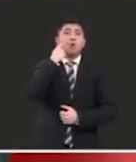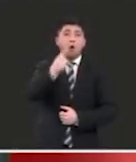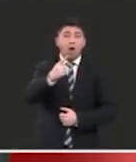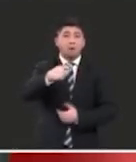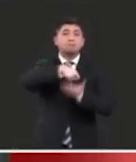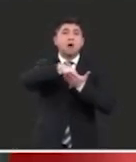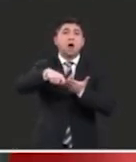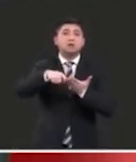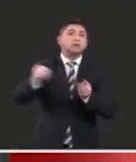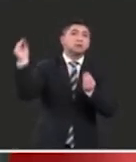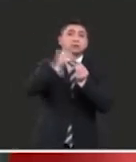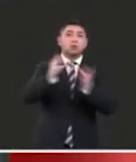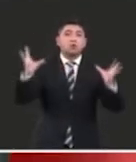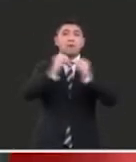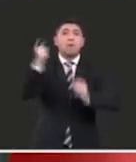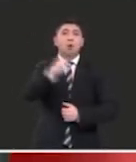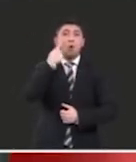maaş artış oranını